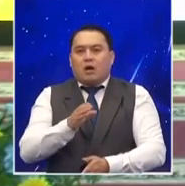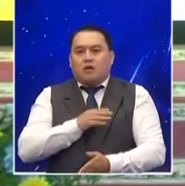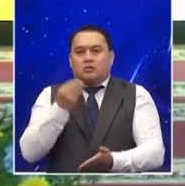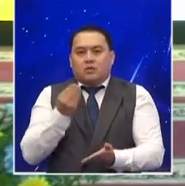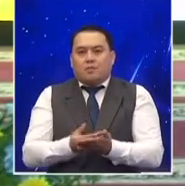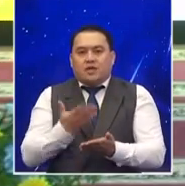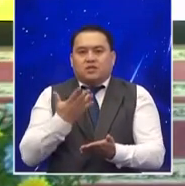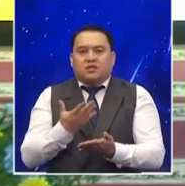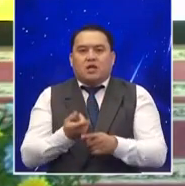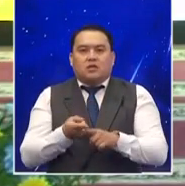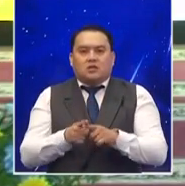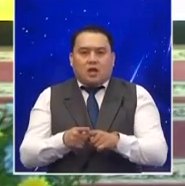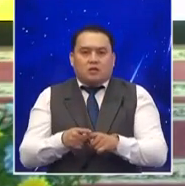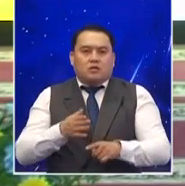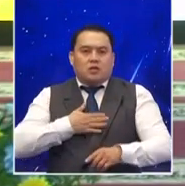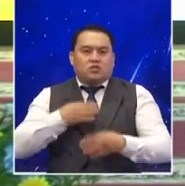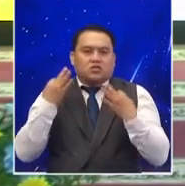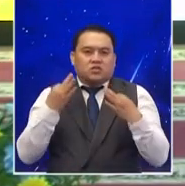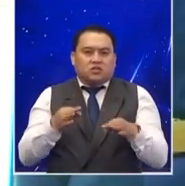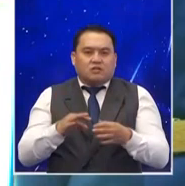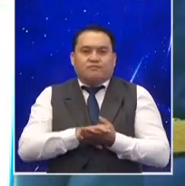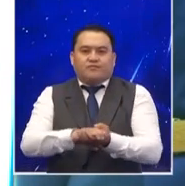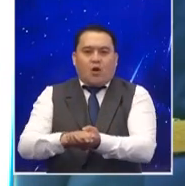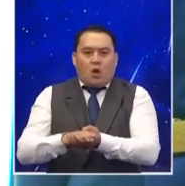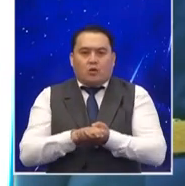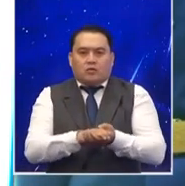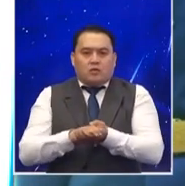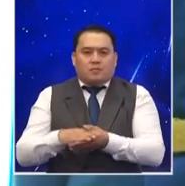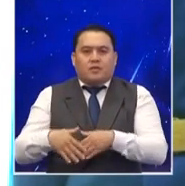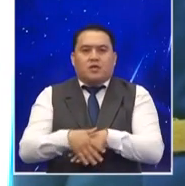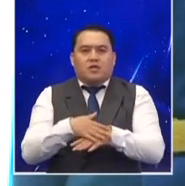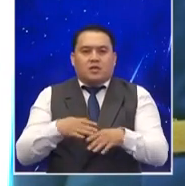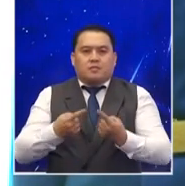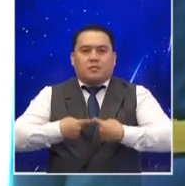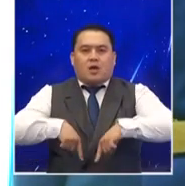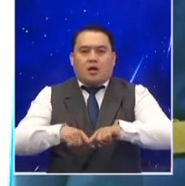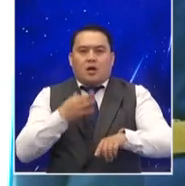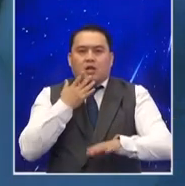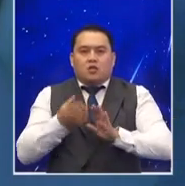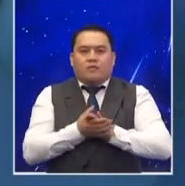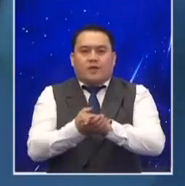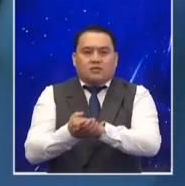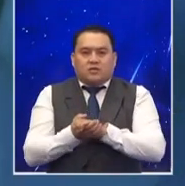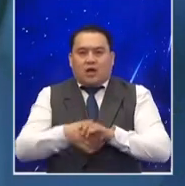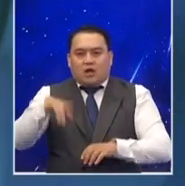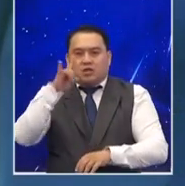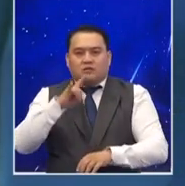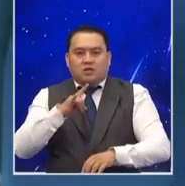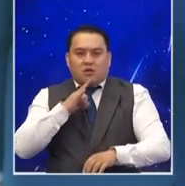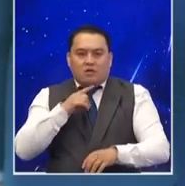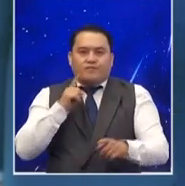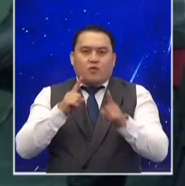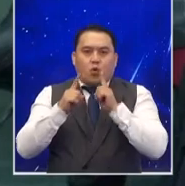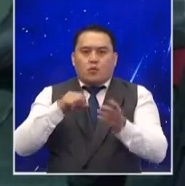бесценное достояние. Именно независимость сплотила всех нас под единым шанраком Ассамблеи народа Казахстана. В